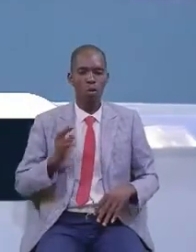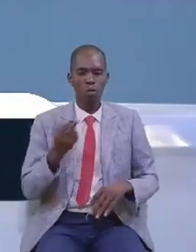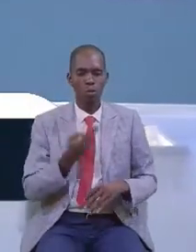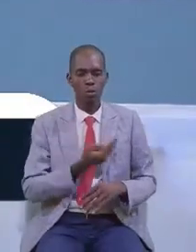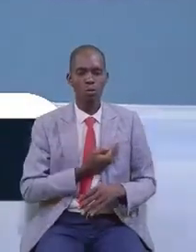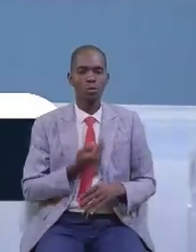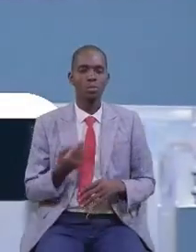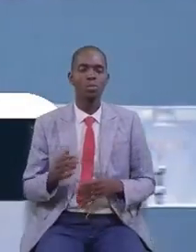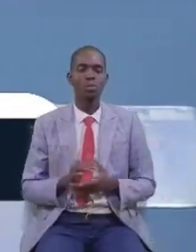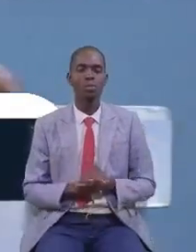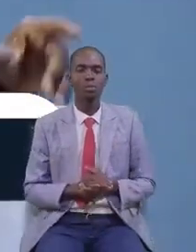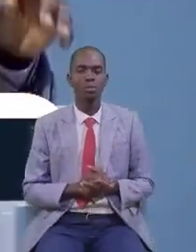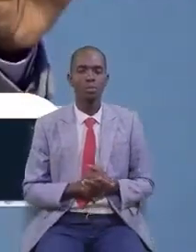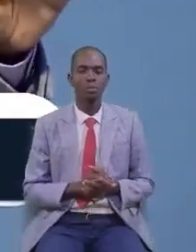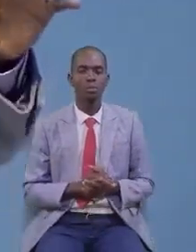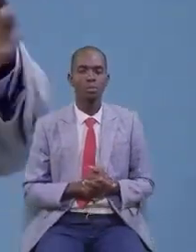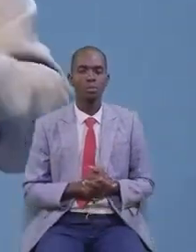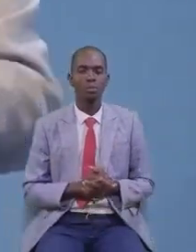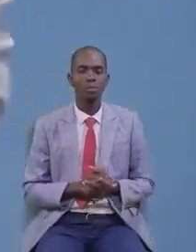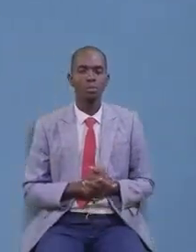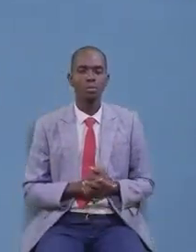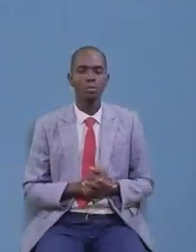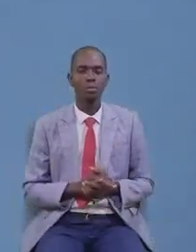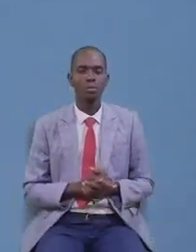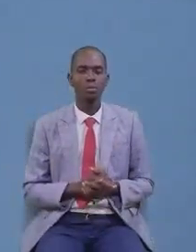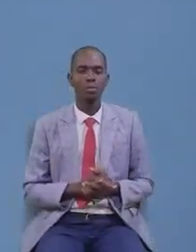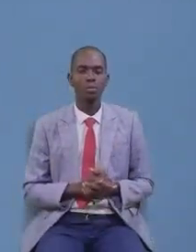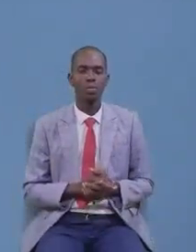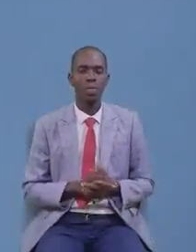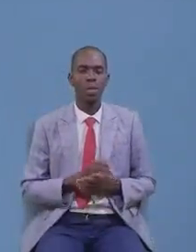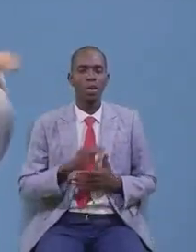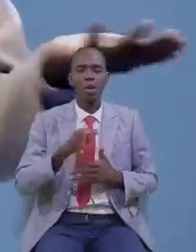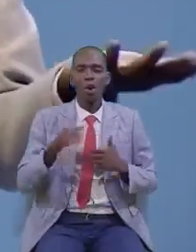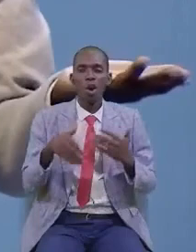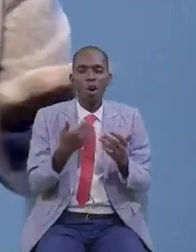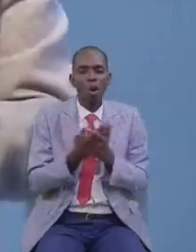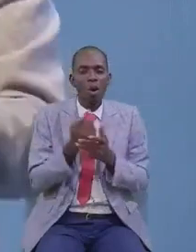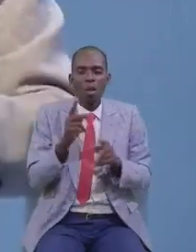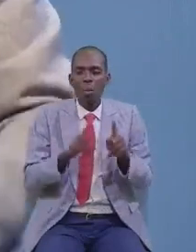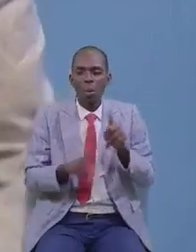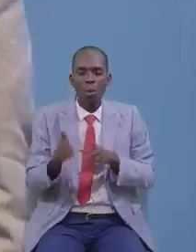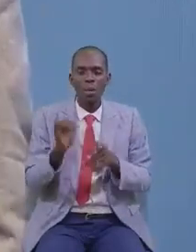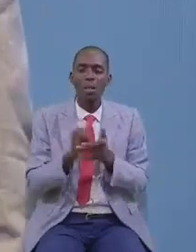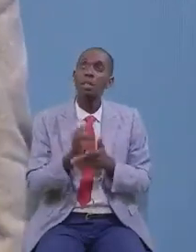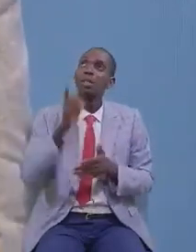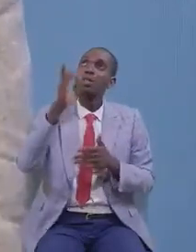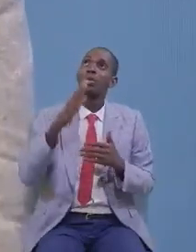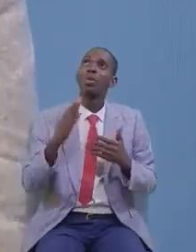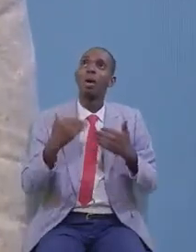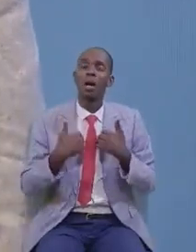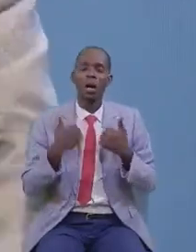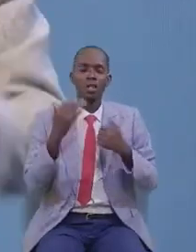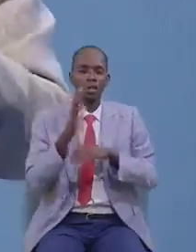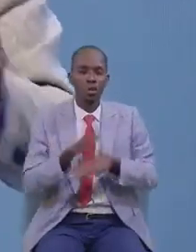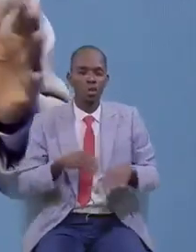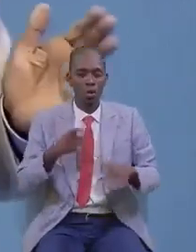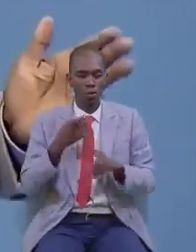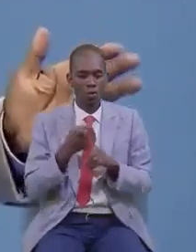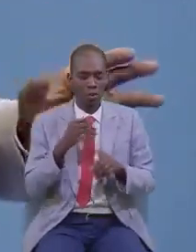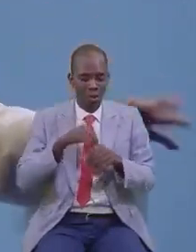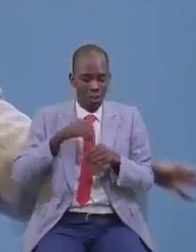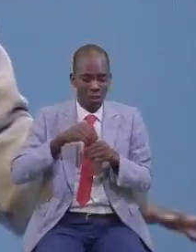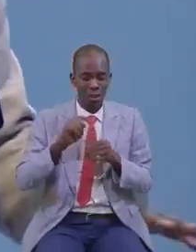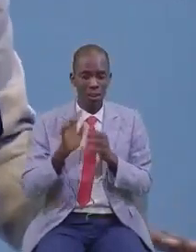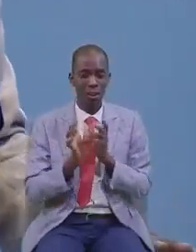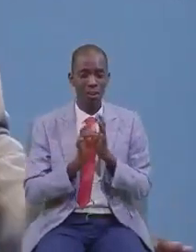వాడు, దేవుడైన వాడు, ప్రభు అయిన వాడు మనల్ని పిలుస్తున్నాడు. All the people that God has called in the scriptures, లేఖనములలో దేవుడు